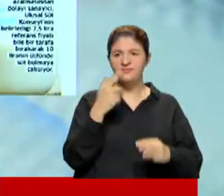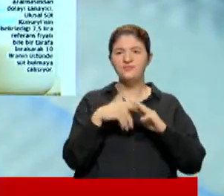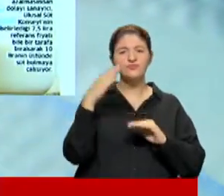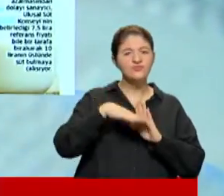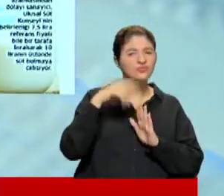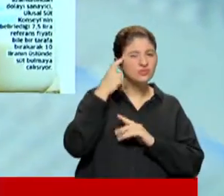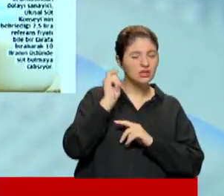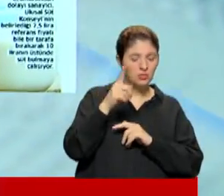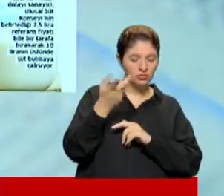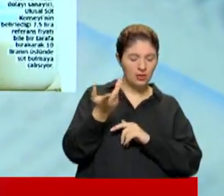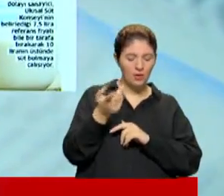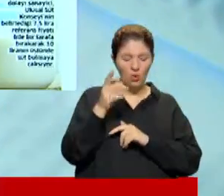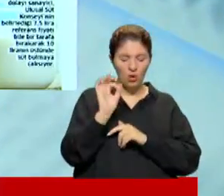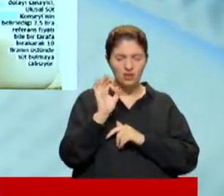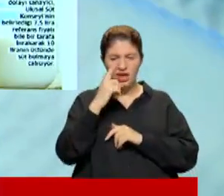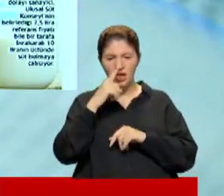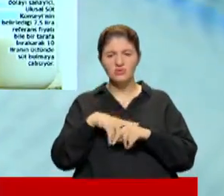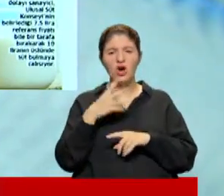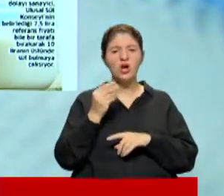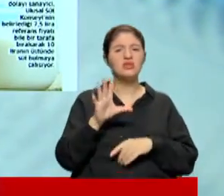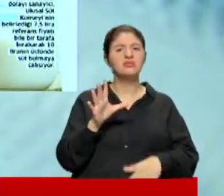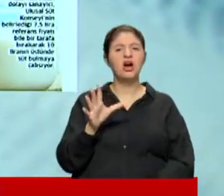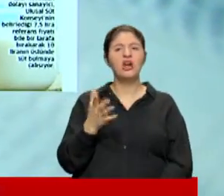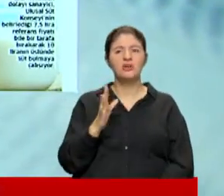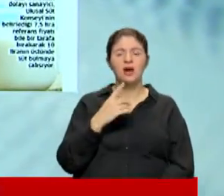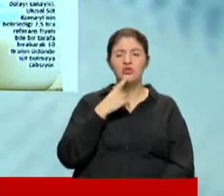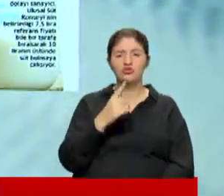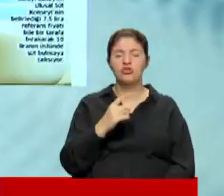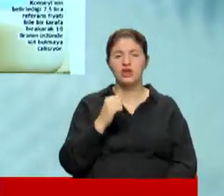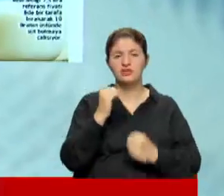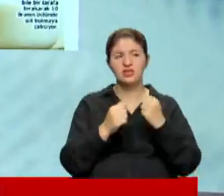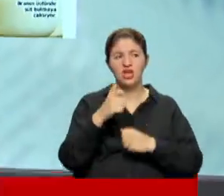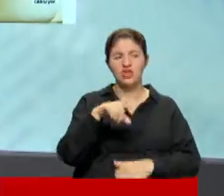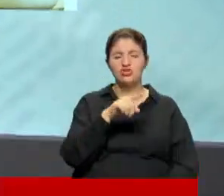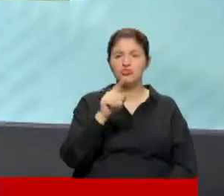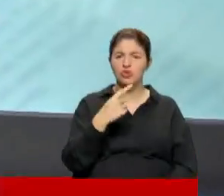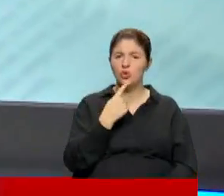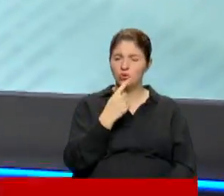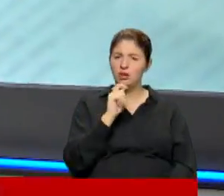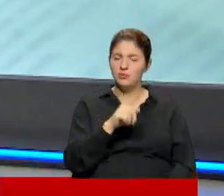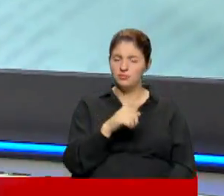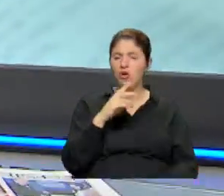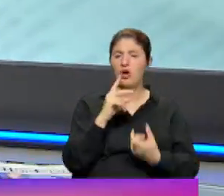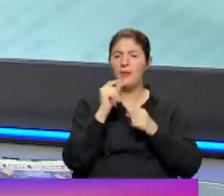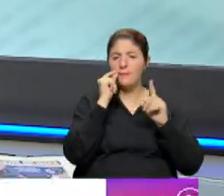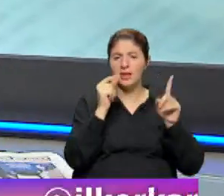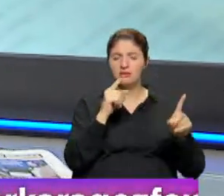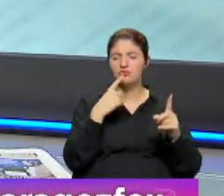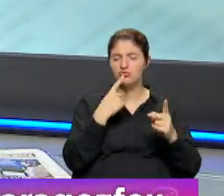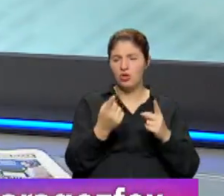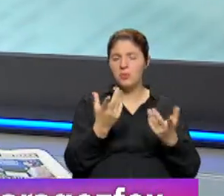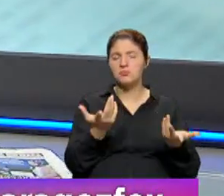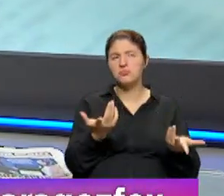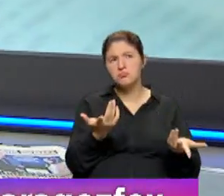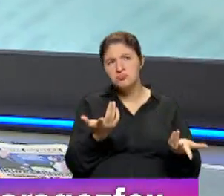düşeceğini öngörüyü ama o kadar da emin olmasanız mı acaba diyor sanayici Bunları da konuşalım Ömer Çelik'in cümleleri